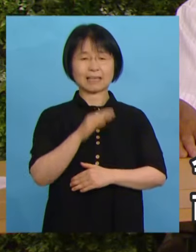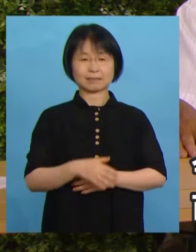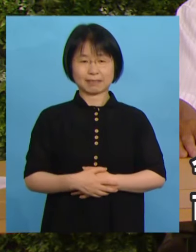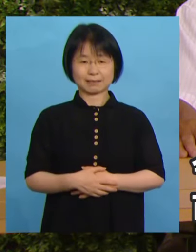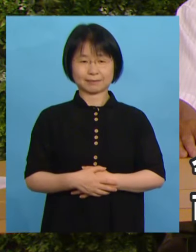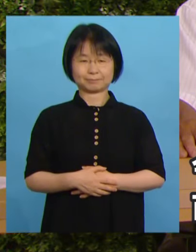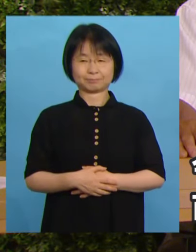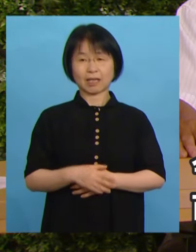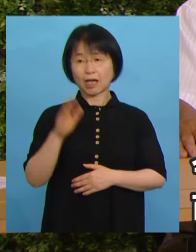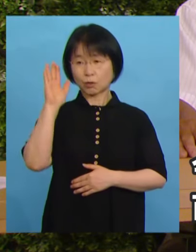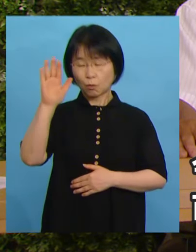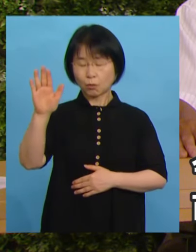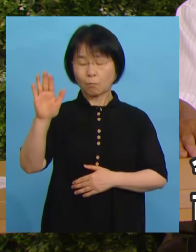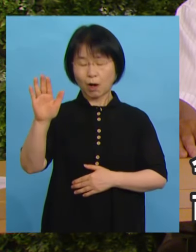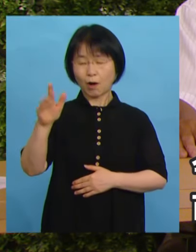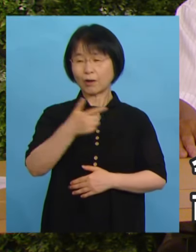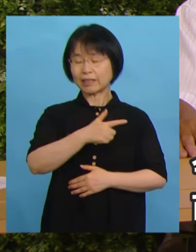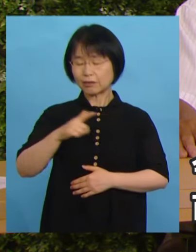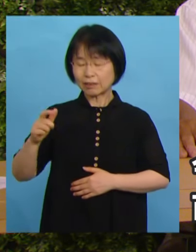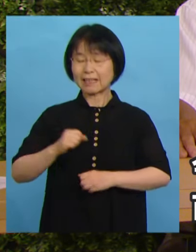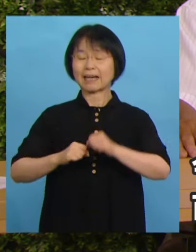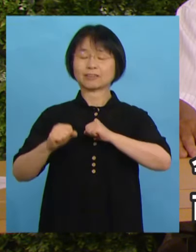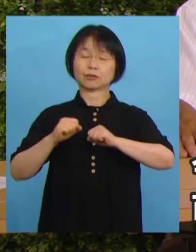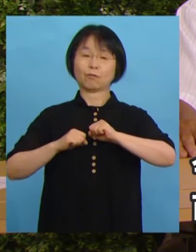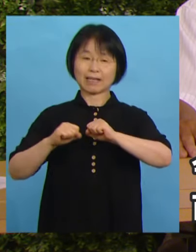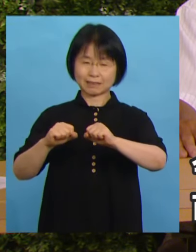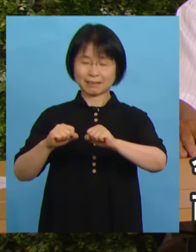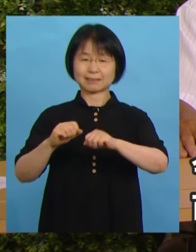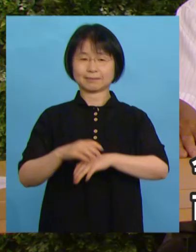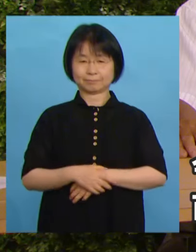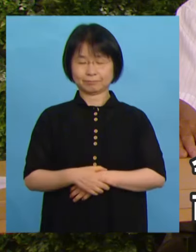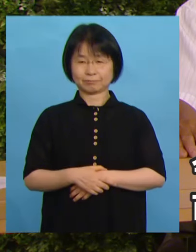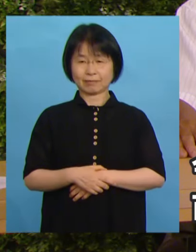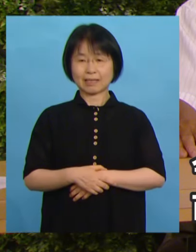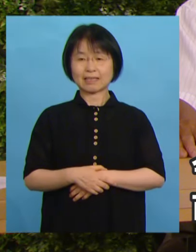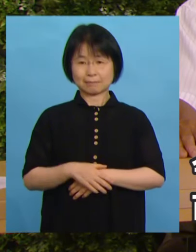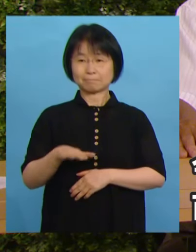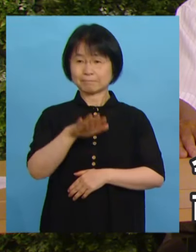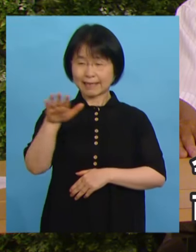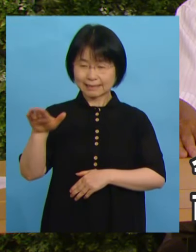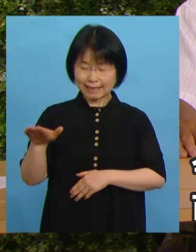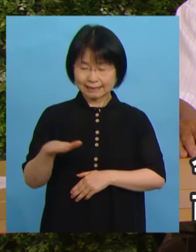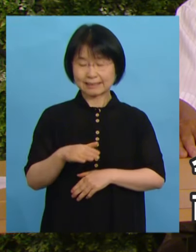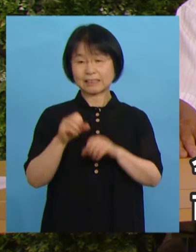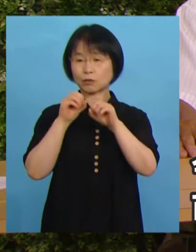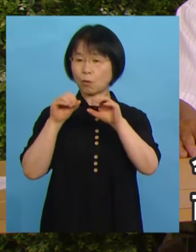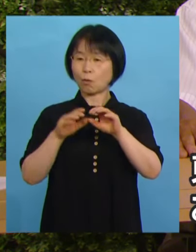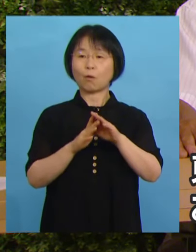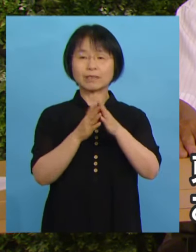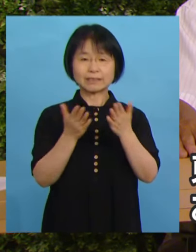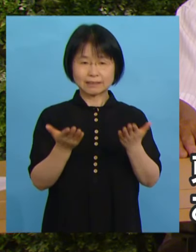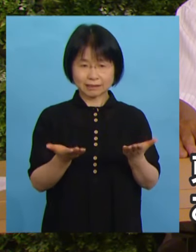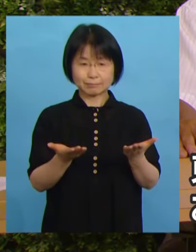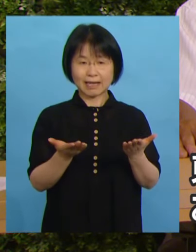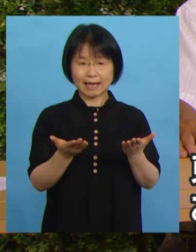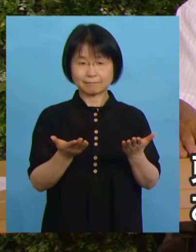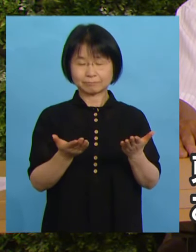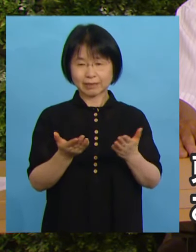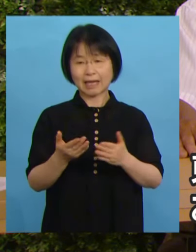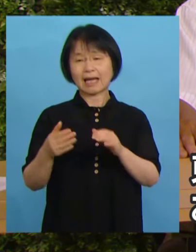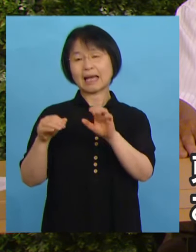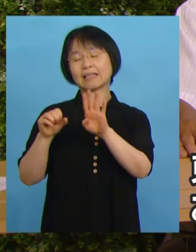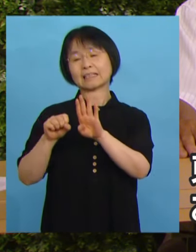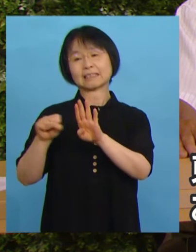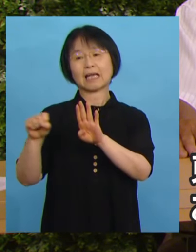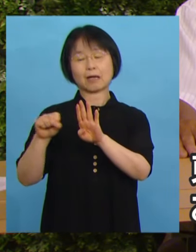はい、今後も様々な活動を実施していきます。市民の皆さんに広報東近江や東近江スマイル